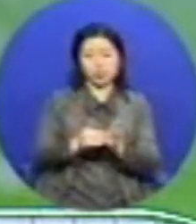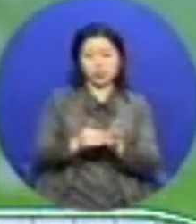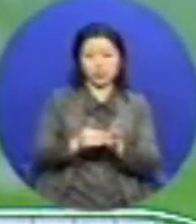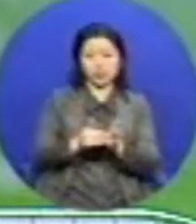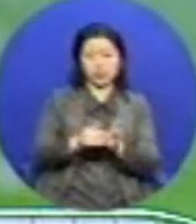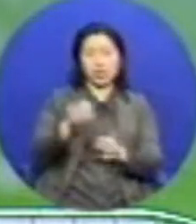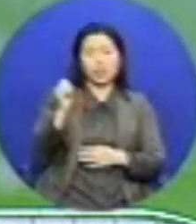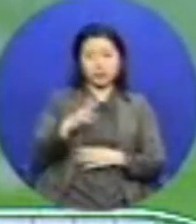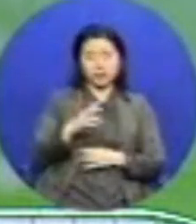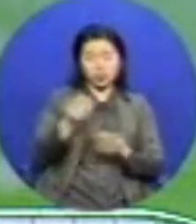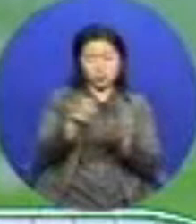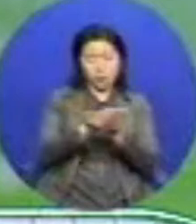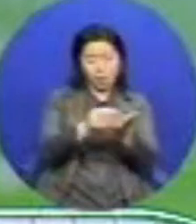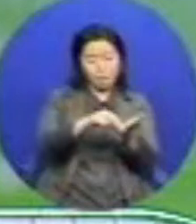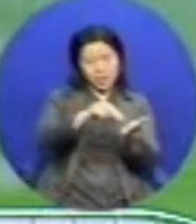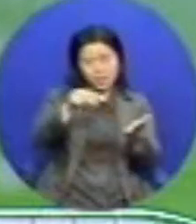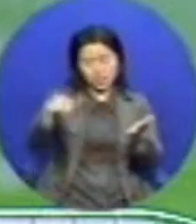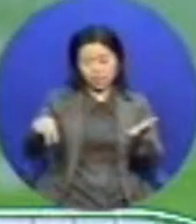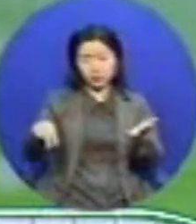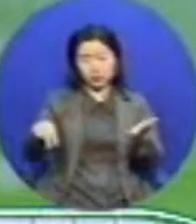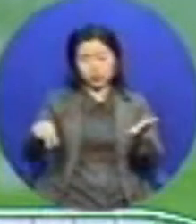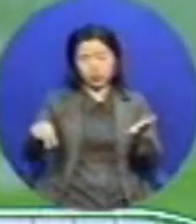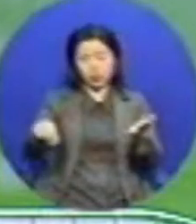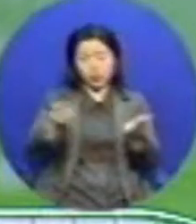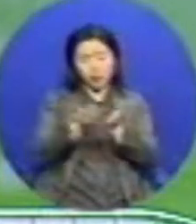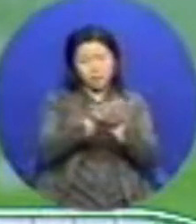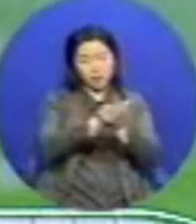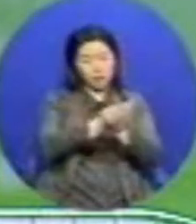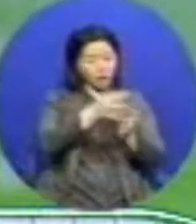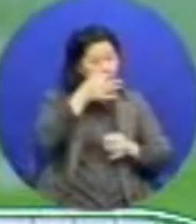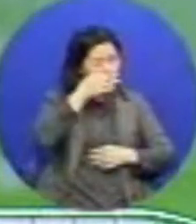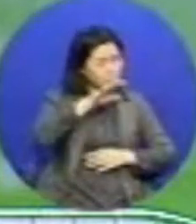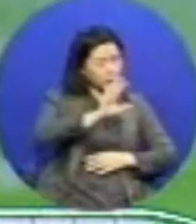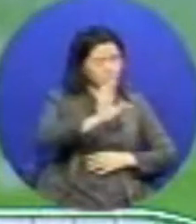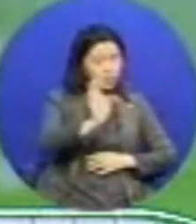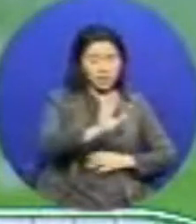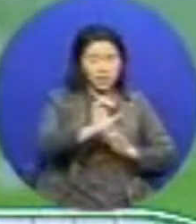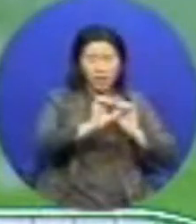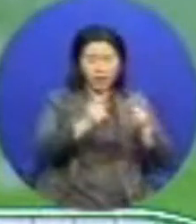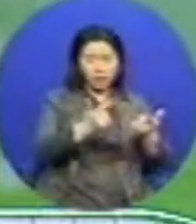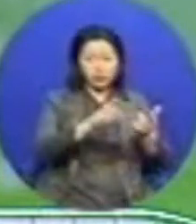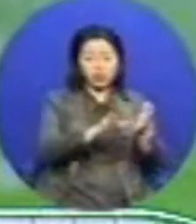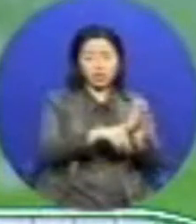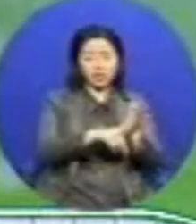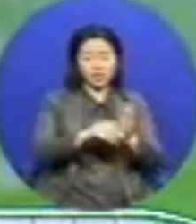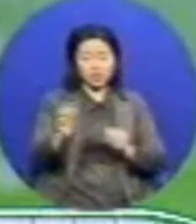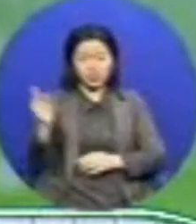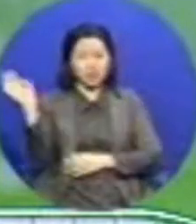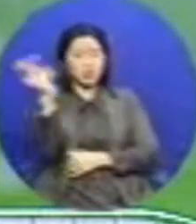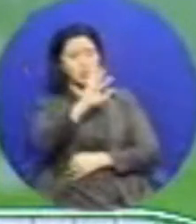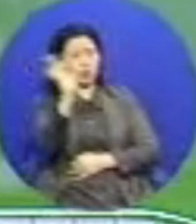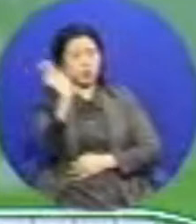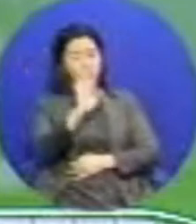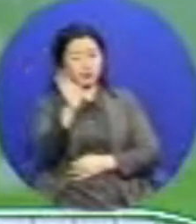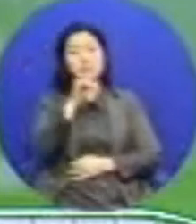그리고는 대 에서 내리셔서 배가 보이지 않을 때까지 항구에서 손을 흔들어 주셨어요